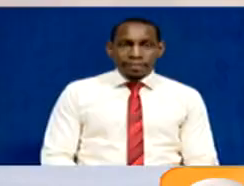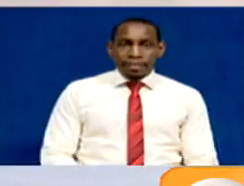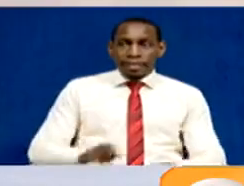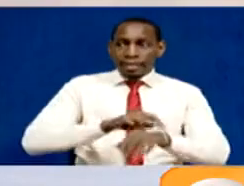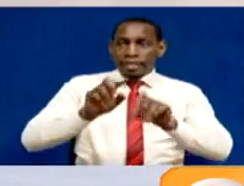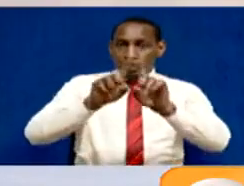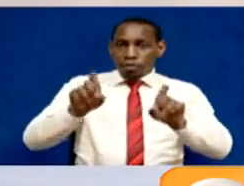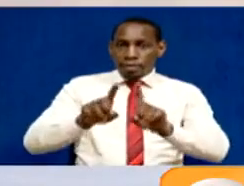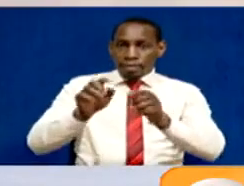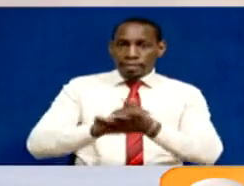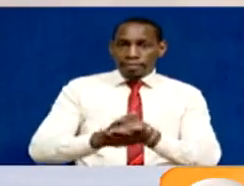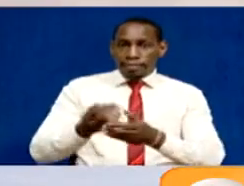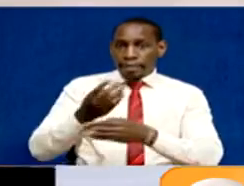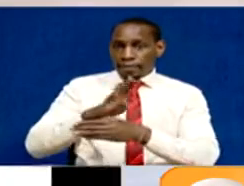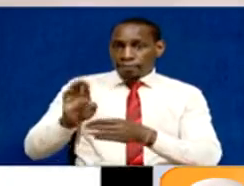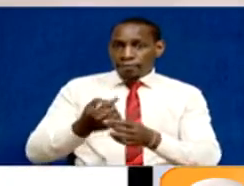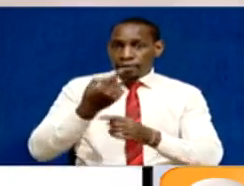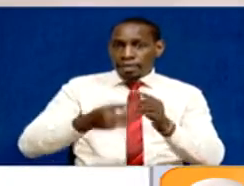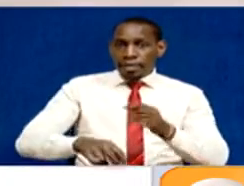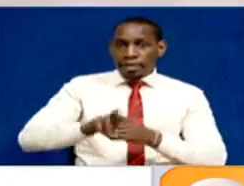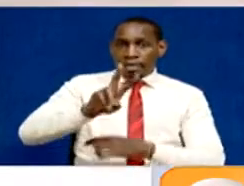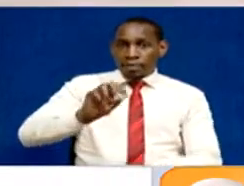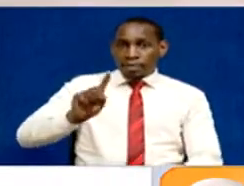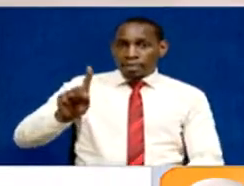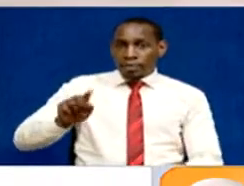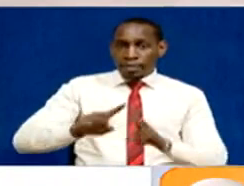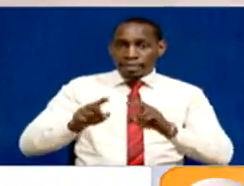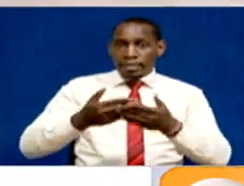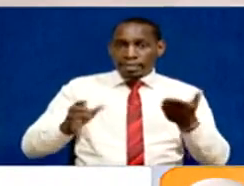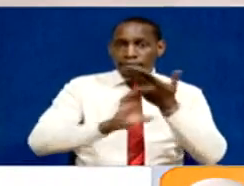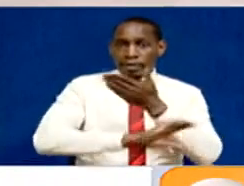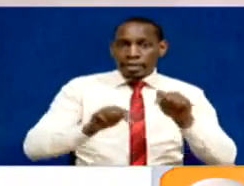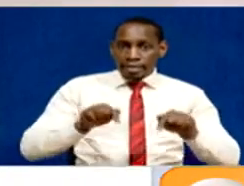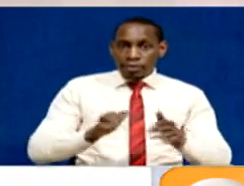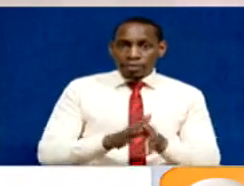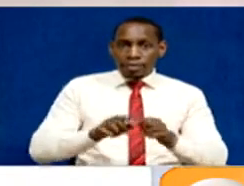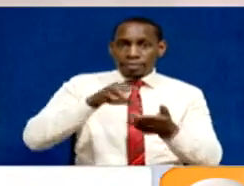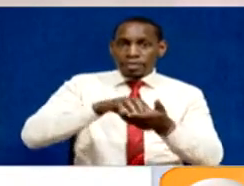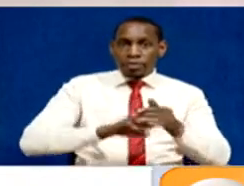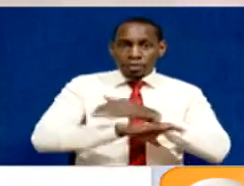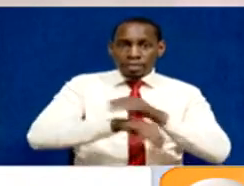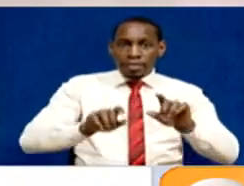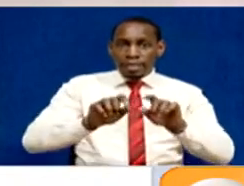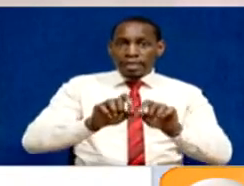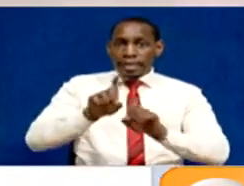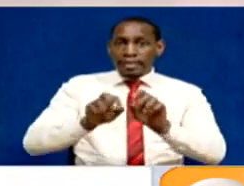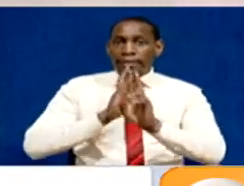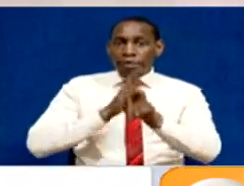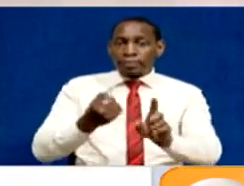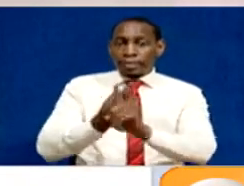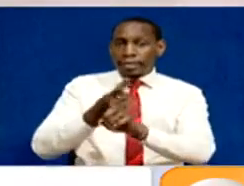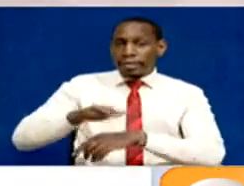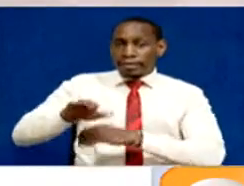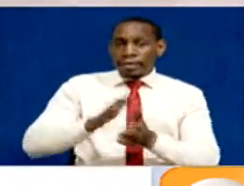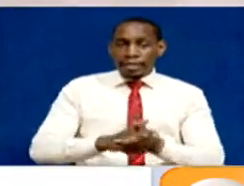mtihani wa kitaifa wa kidato cha nne mwaka 2021 ulianza kote nchini hii leo, huku visa vya udanganyifu vikiripotiwa maeneo